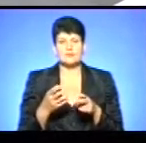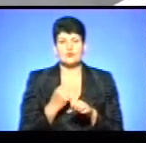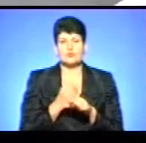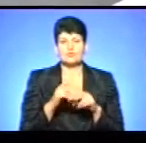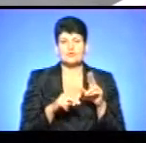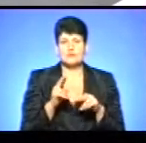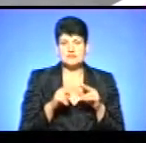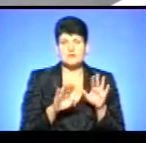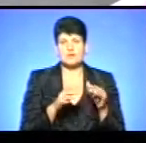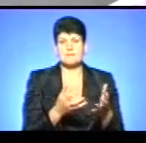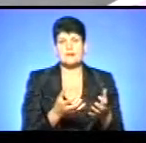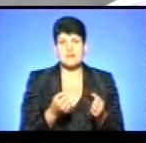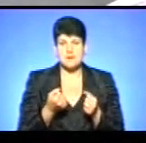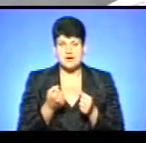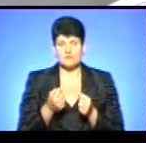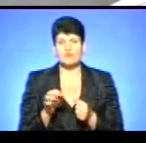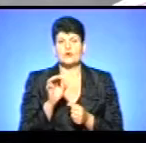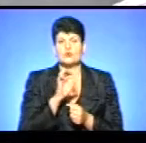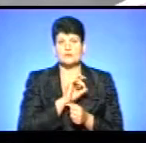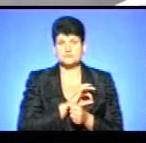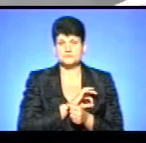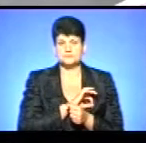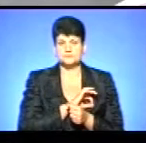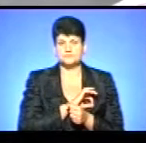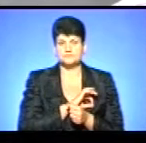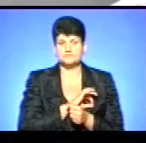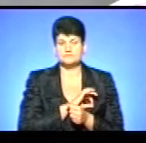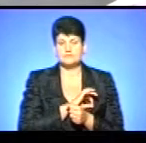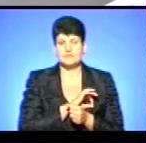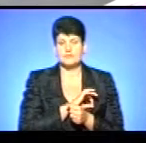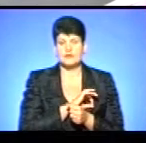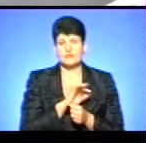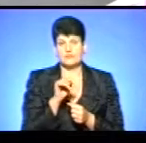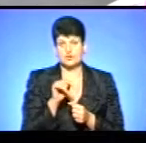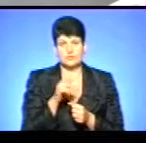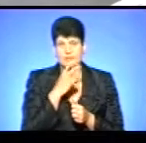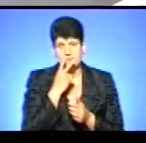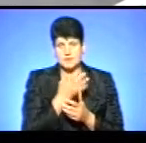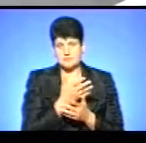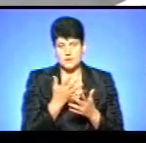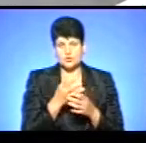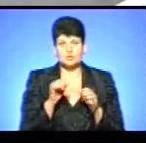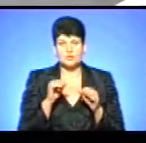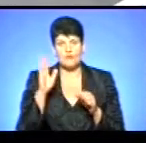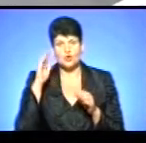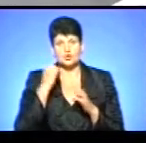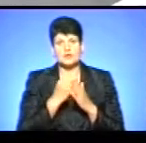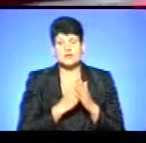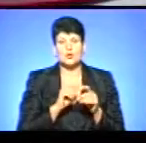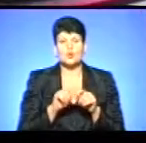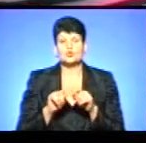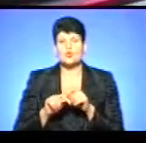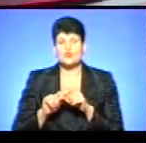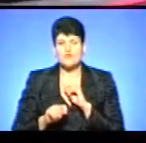потім приймає в експлуатацію. Відповідно, в даному алгоритмі дій не передбачено можливості водоканалу проконтролювати і